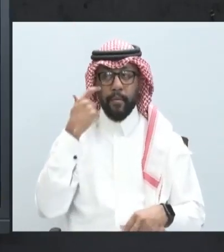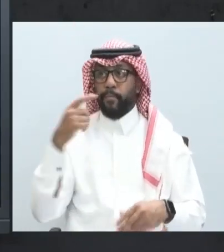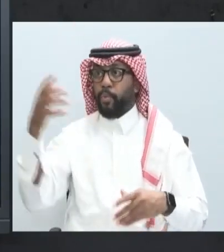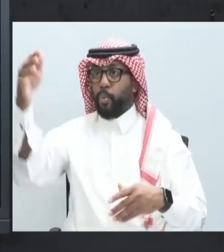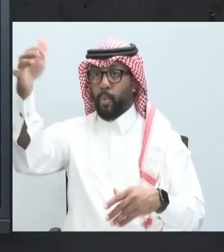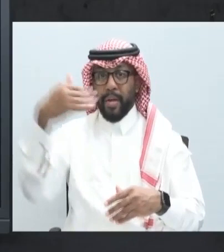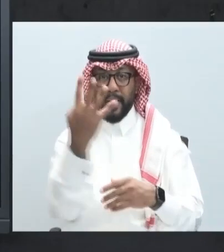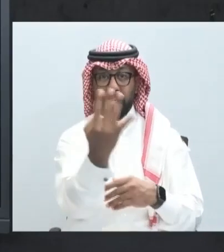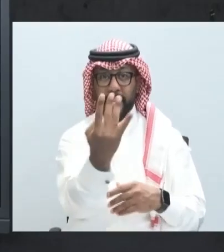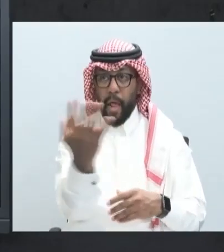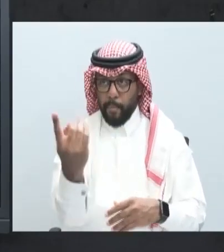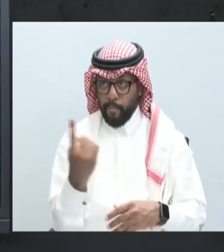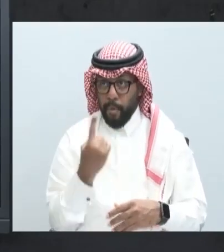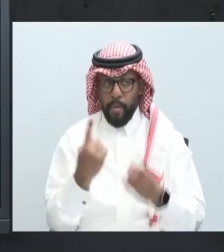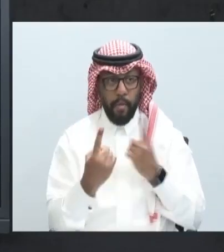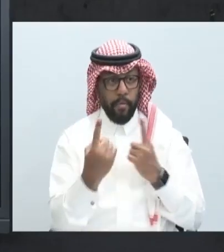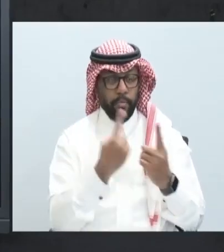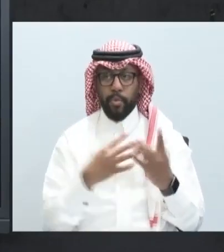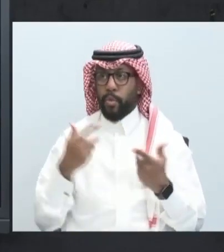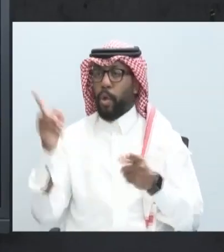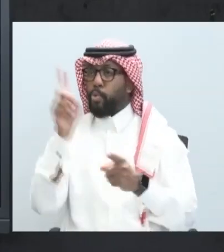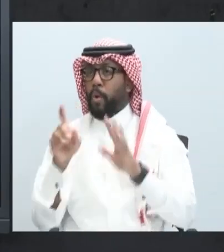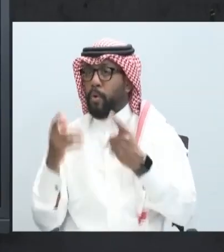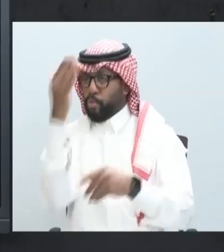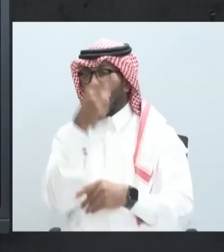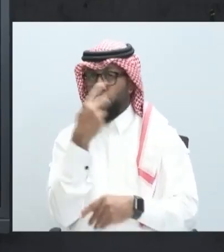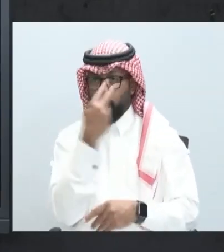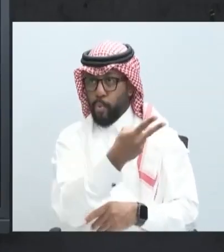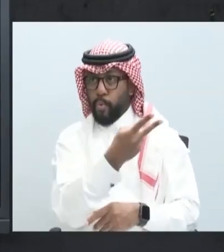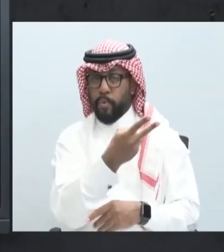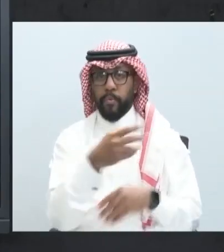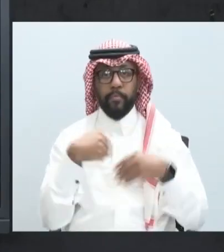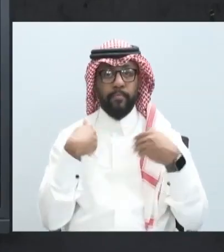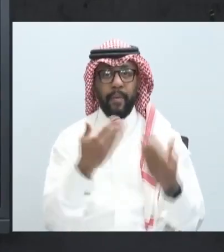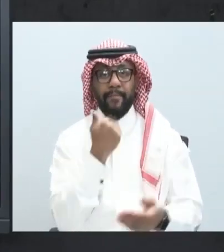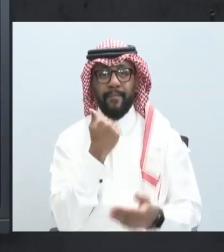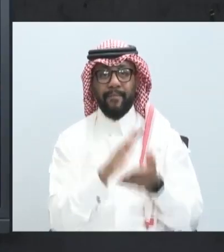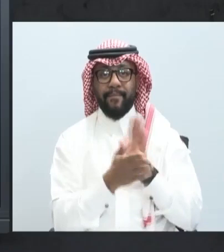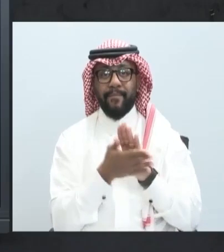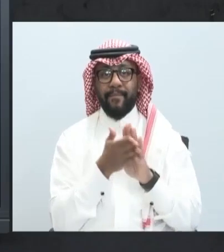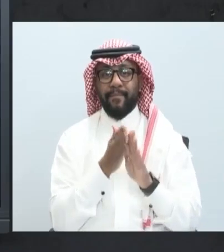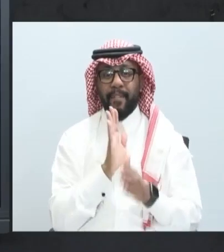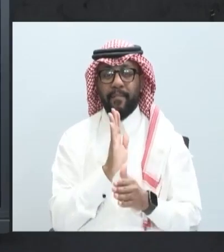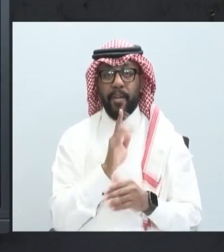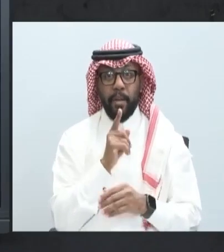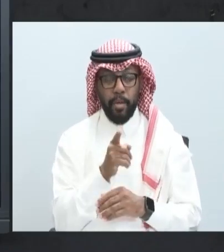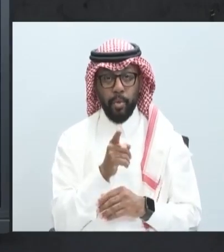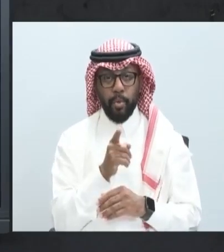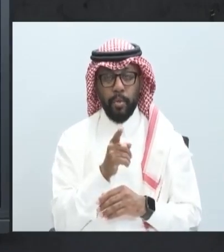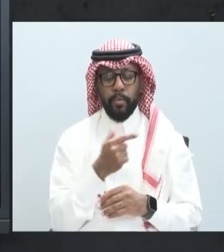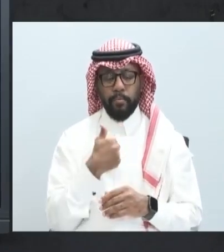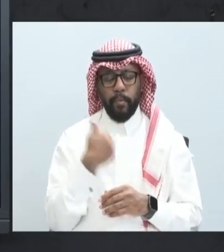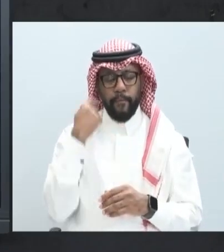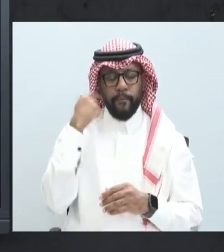الاشخاص والله ما رايناه فانت تخيل نفسك مكان الاعرابي فهل